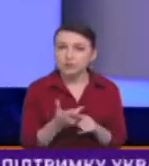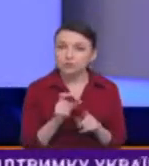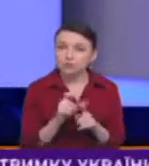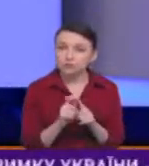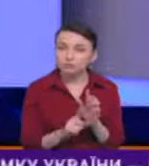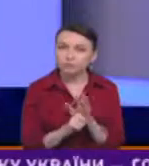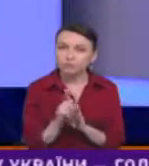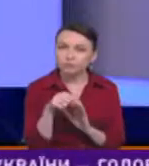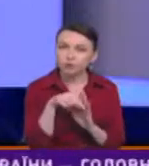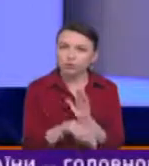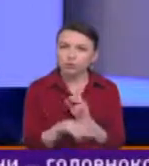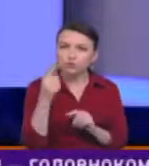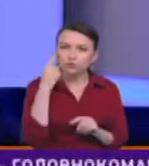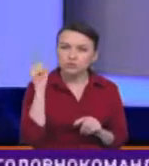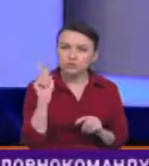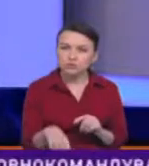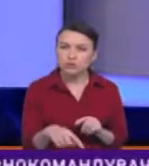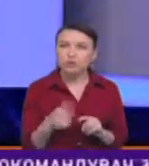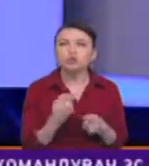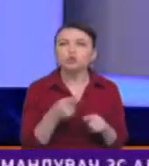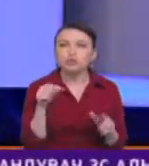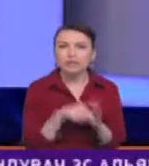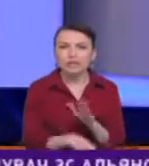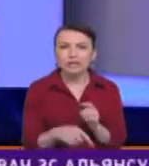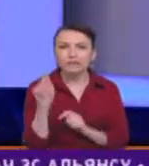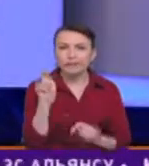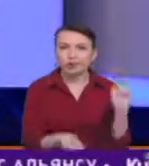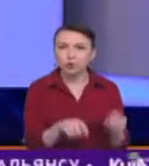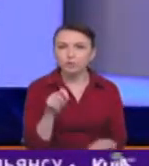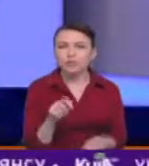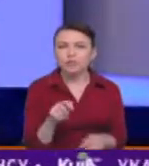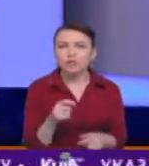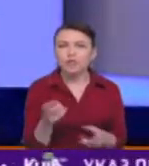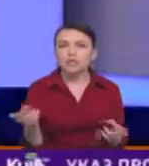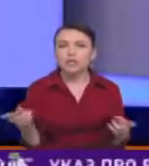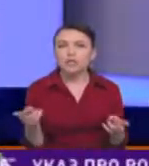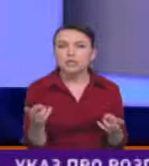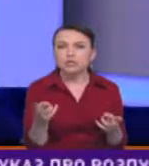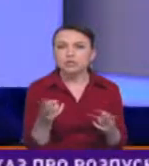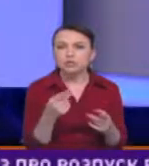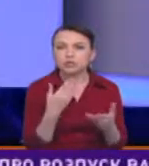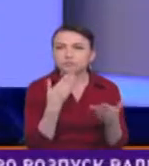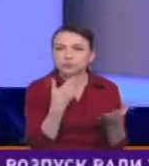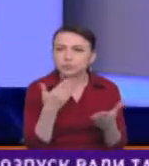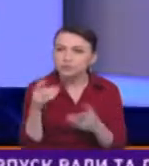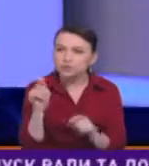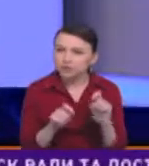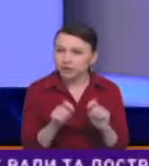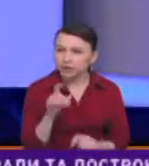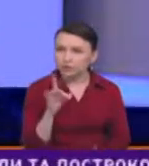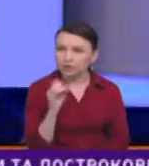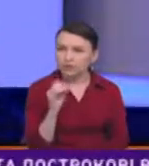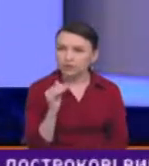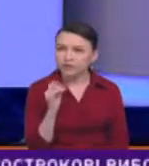поглиблено знати, що таке референдум і для чого він проводиться, в яких умовах референдумі можна маніпулювати. Ну, до